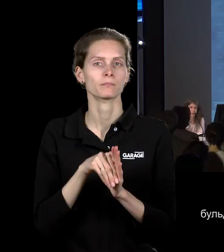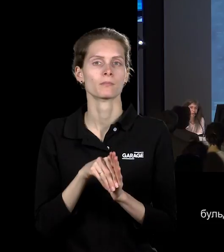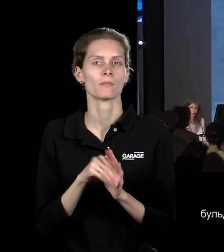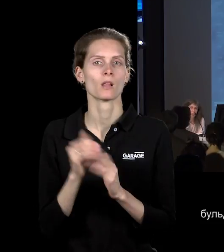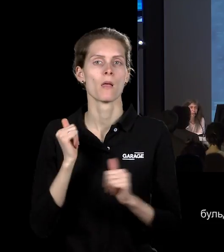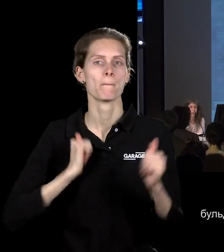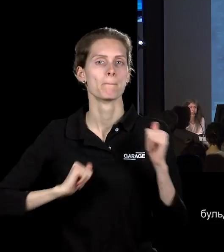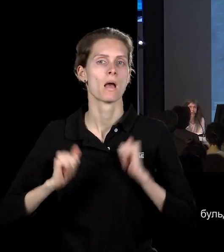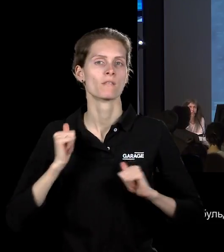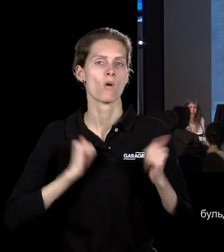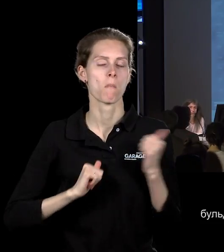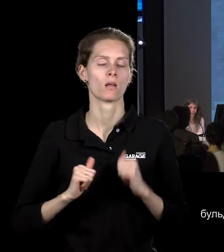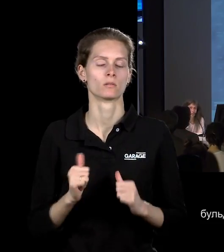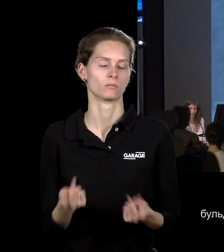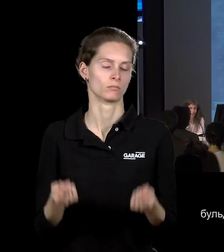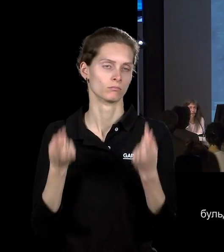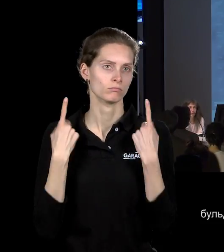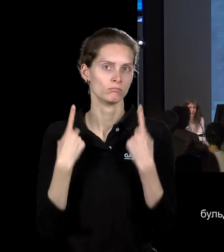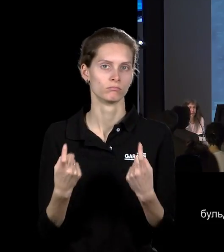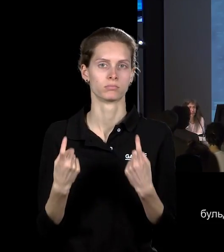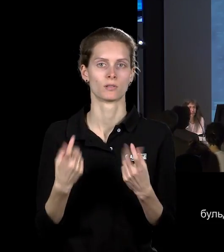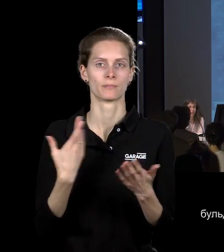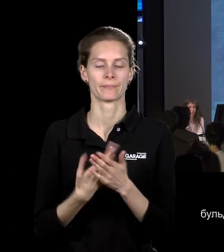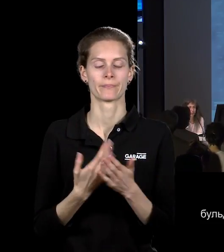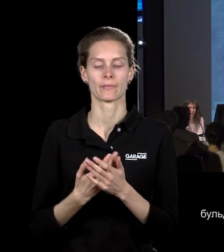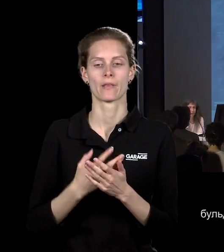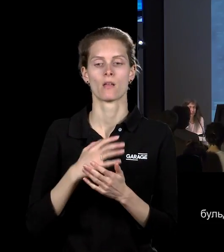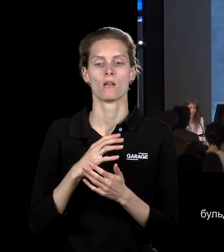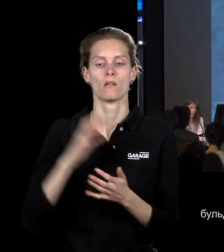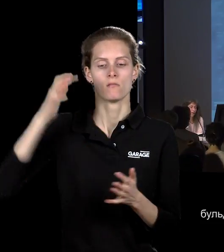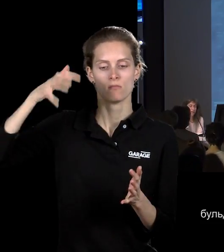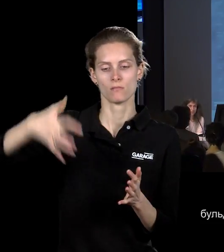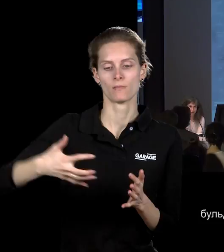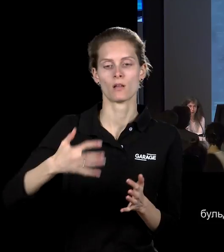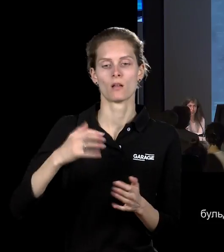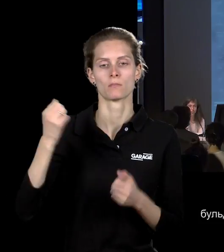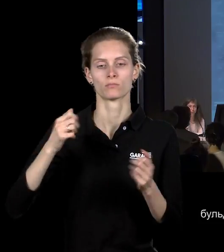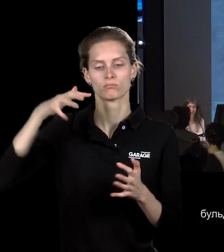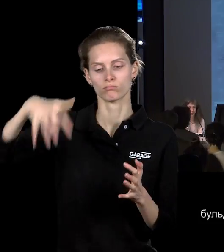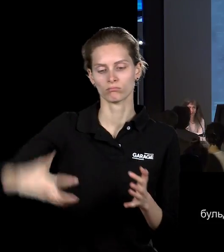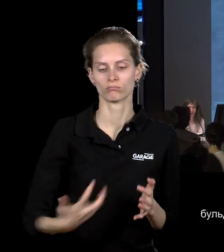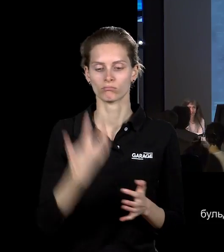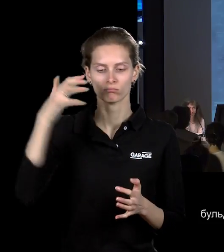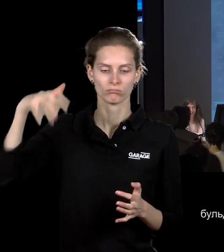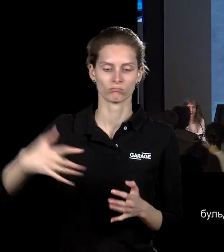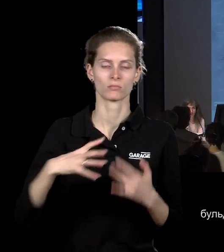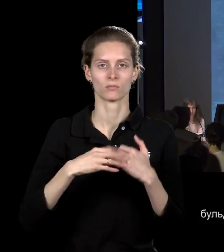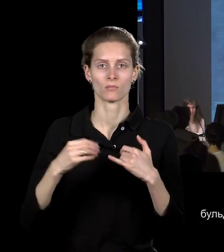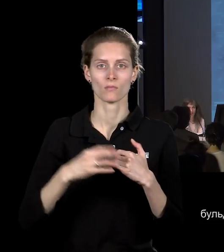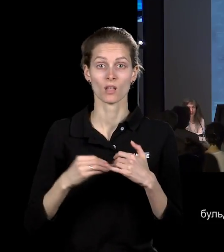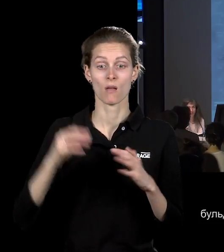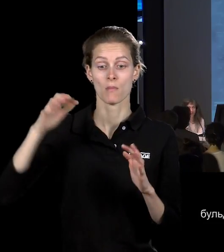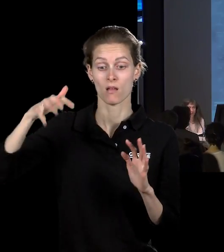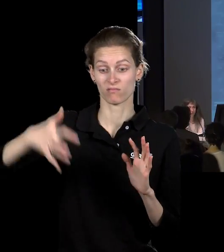толка, когда там куча бульдозеров разрывает землю на глазах у приглашенной публики, которая должна прийти в